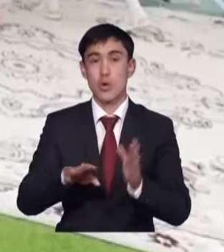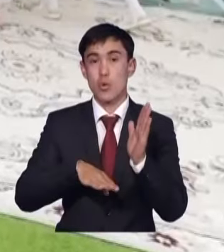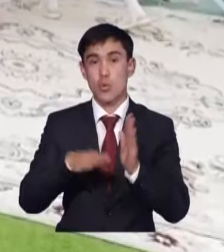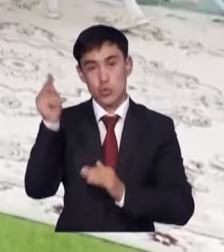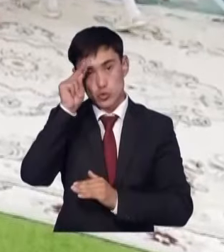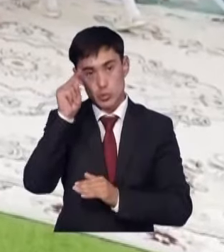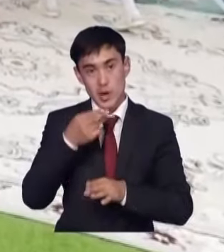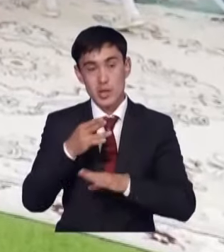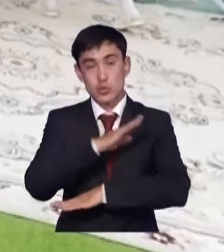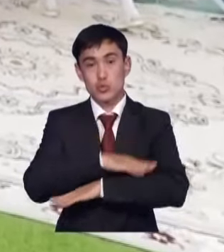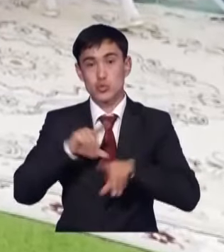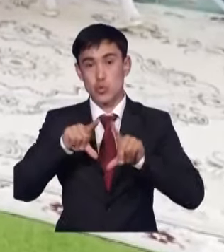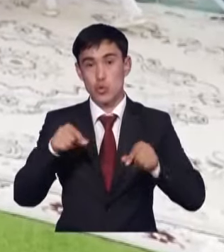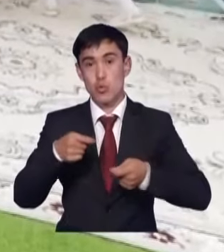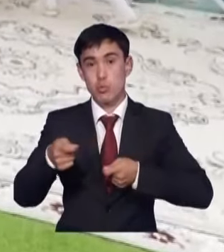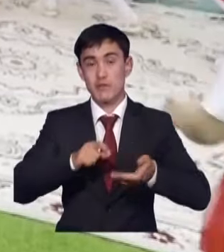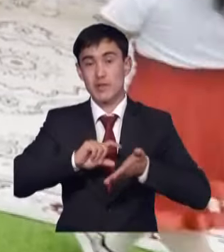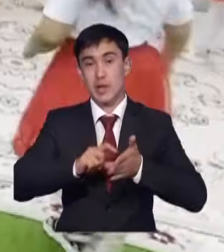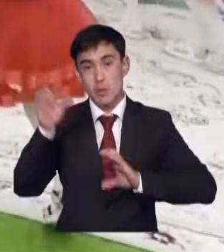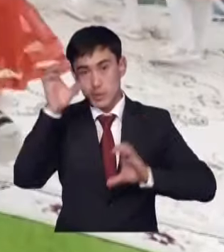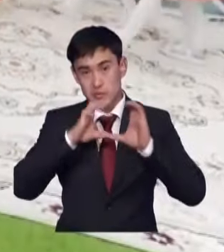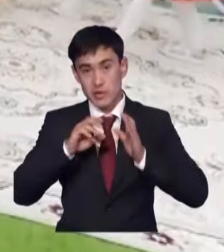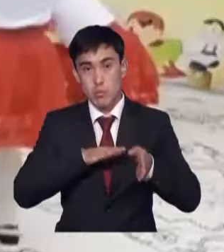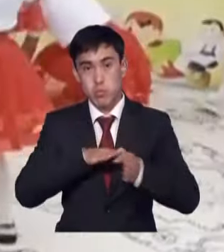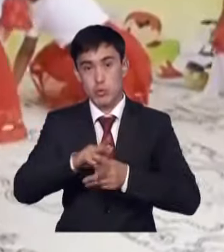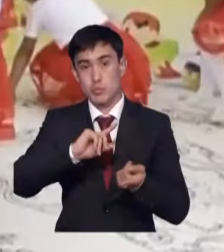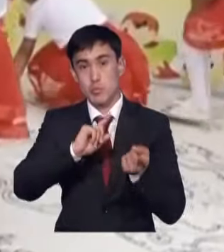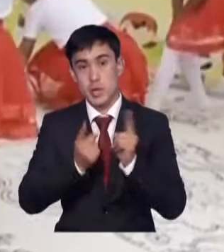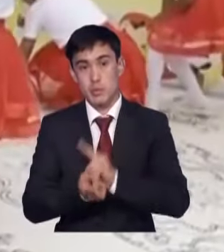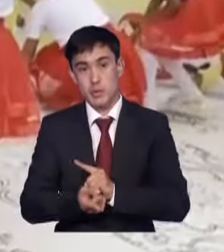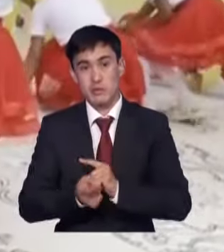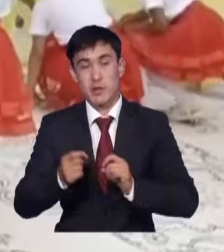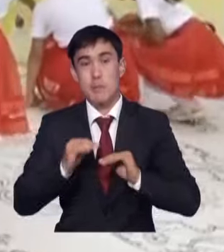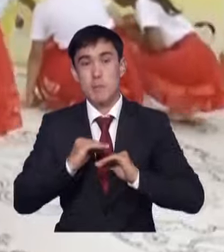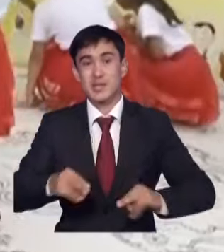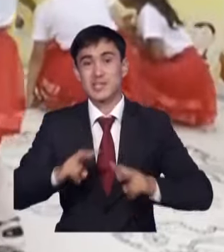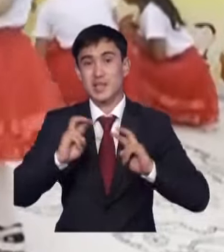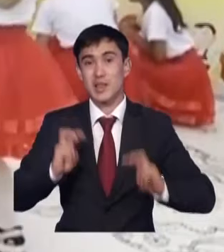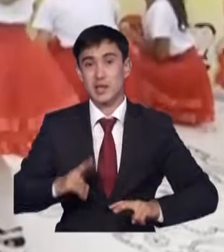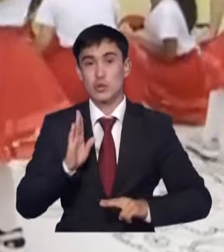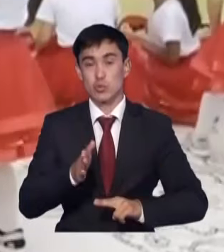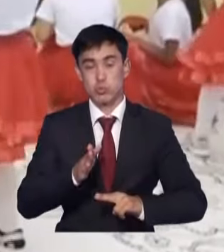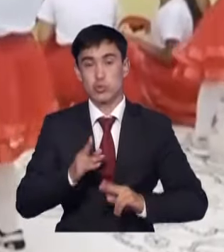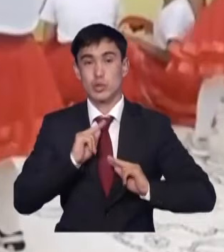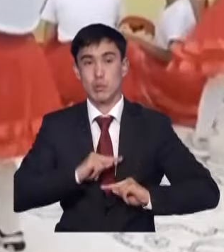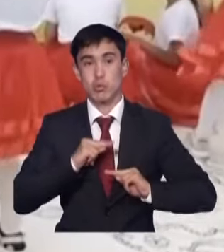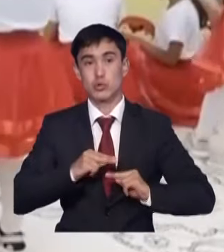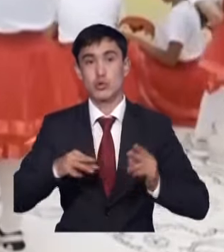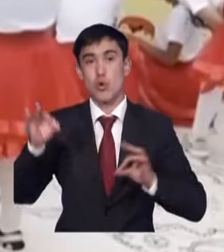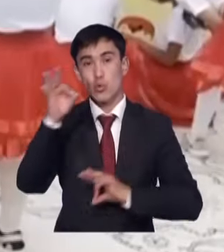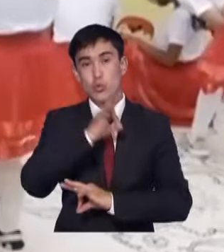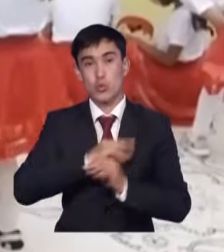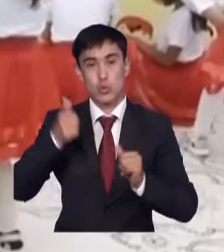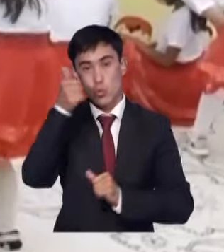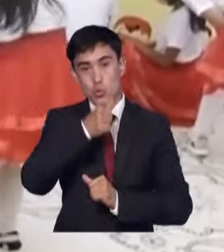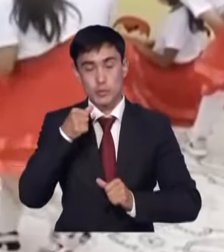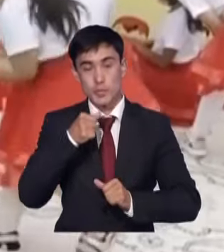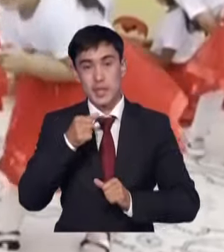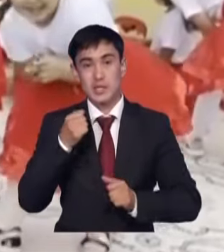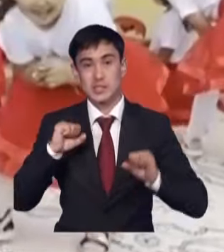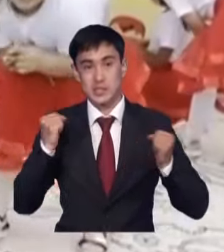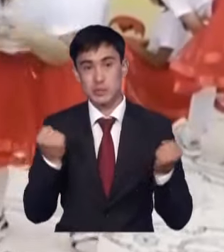А эту школу в планах управления образования полностью переоборудовать под детский лагерь, который станет работать круглогодично. Потому что